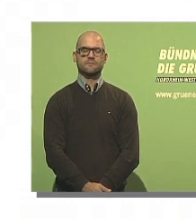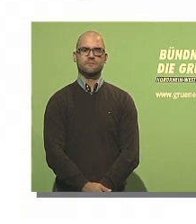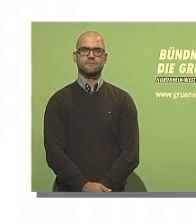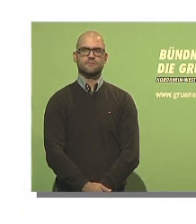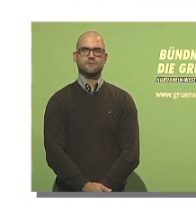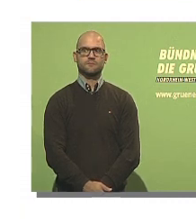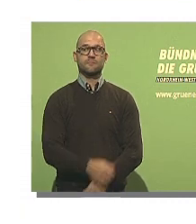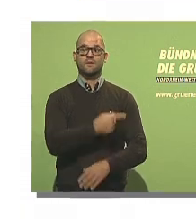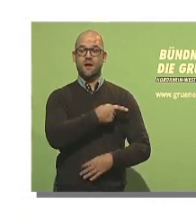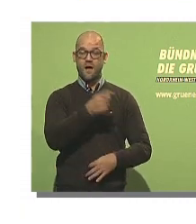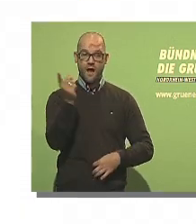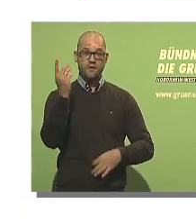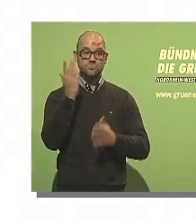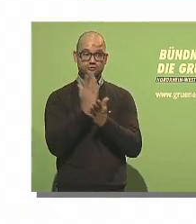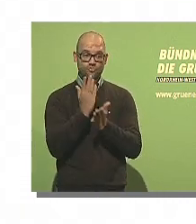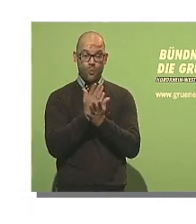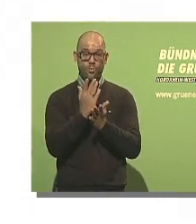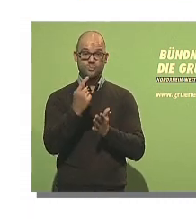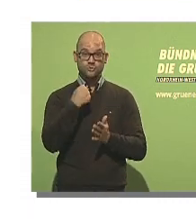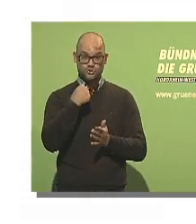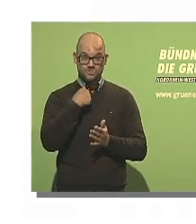Haben alle abgestimmt?